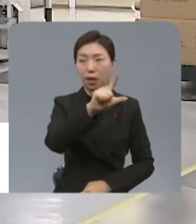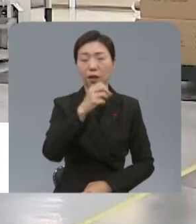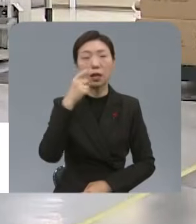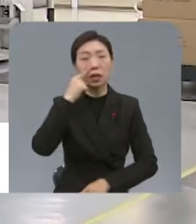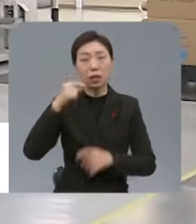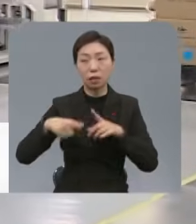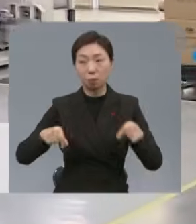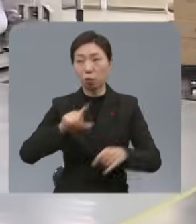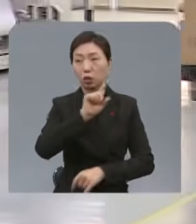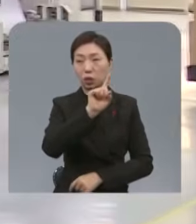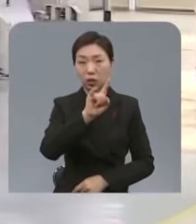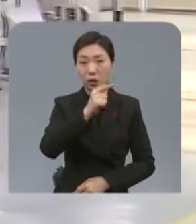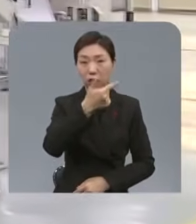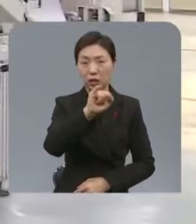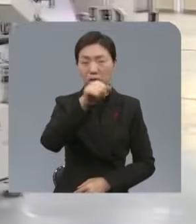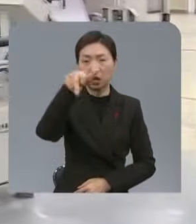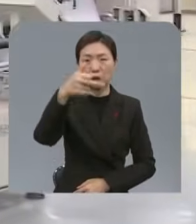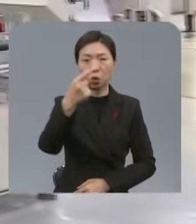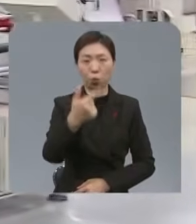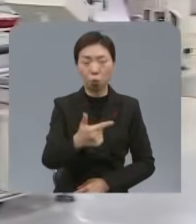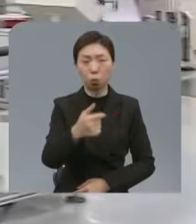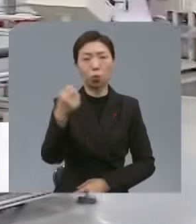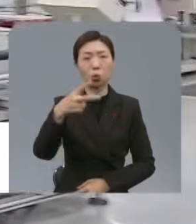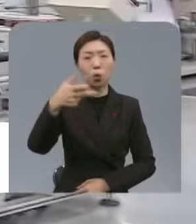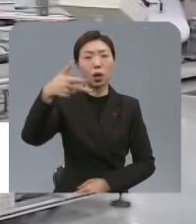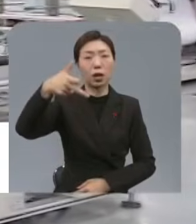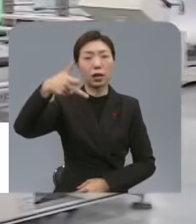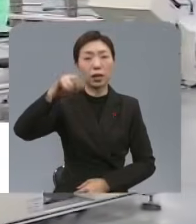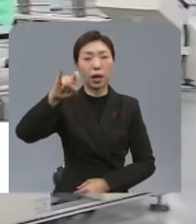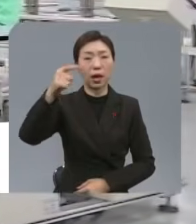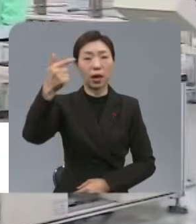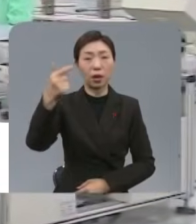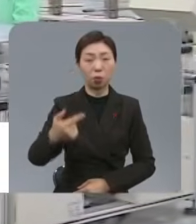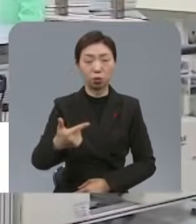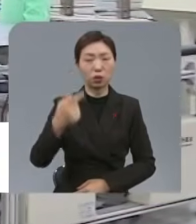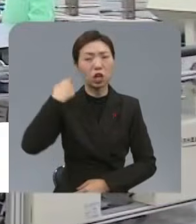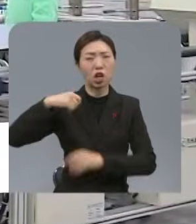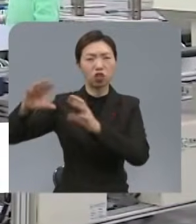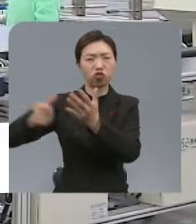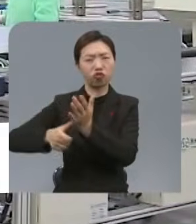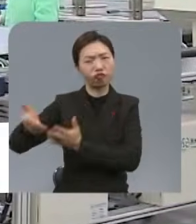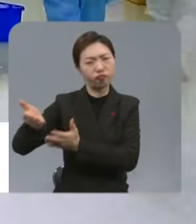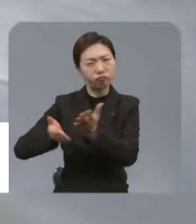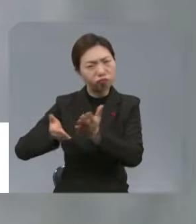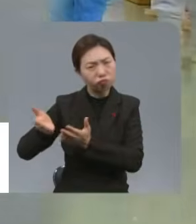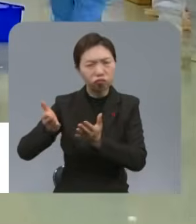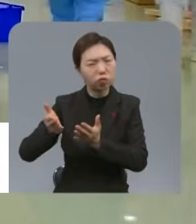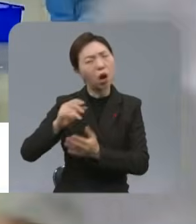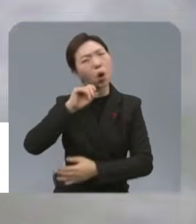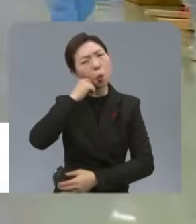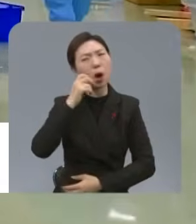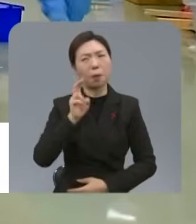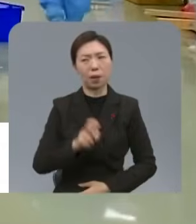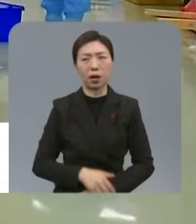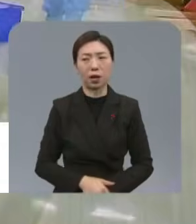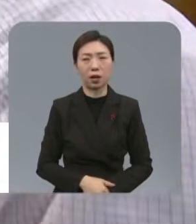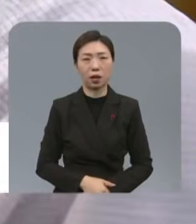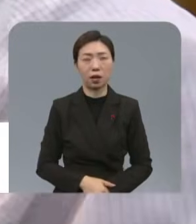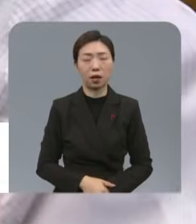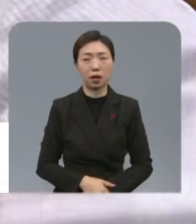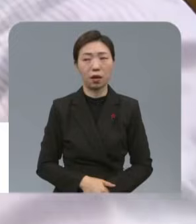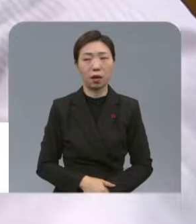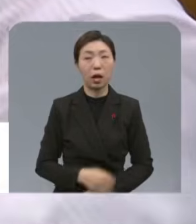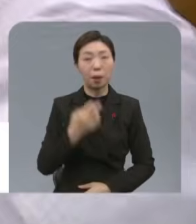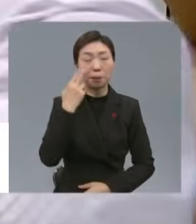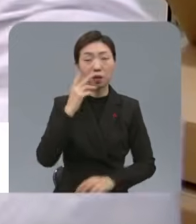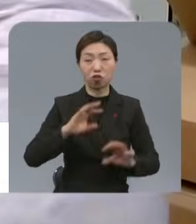영향이 불가피해졌습니다. 미국은 지난해 10월 중국의 반도체 생산 기업의 장비 판매를 금지하는 수출 통제 조치를